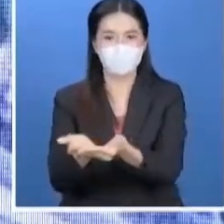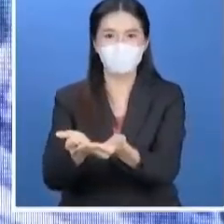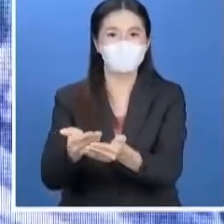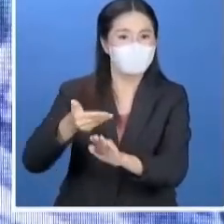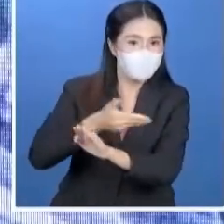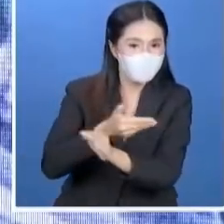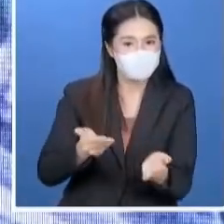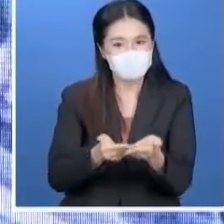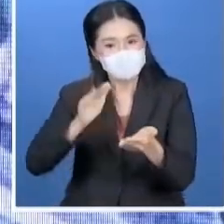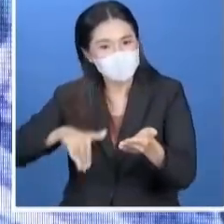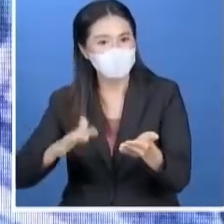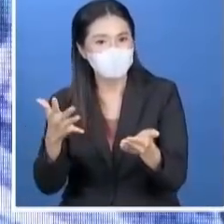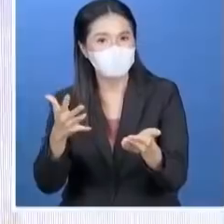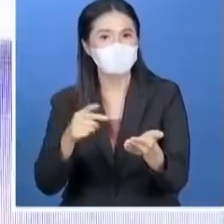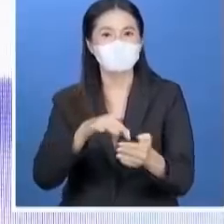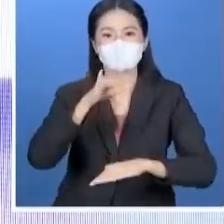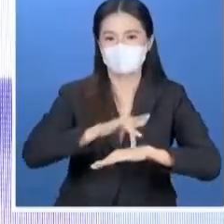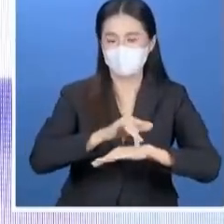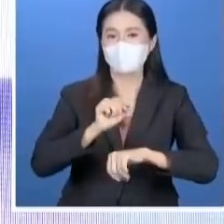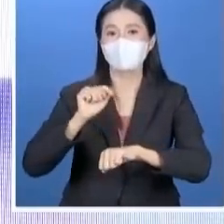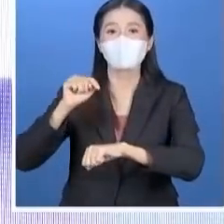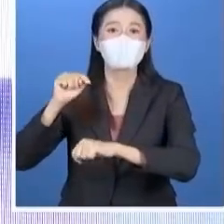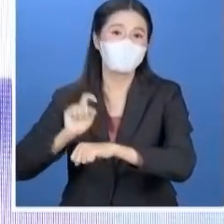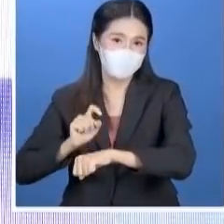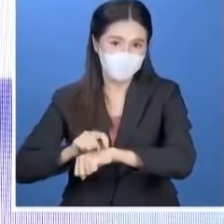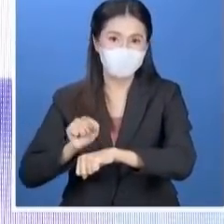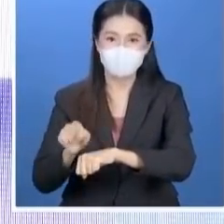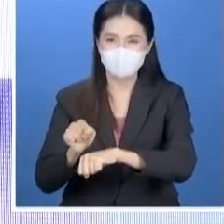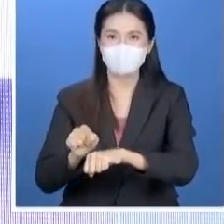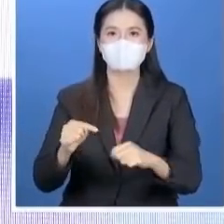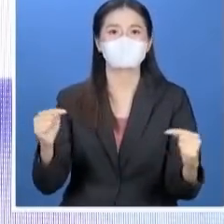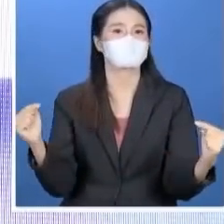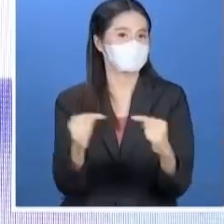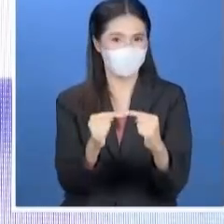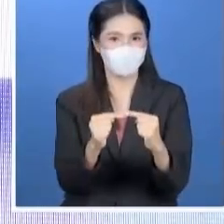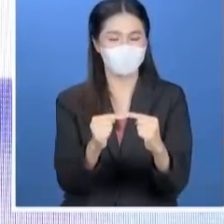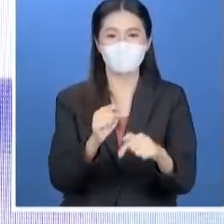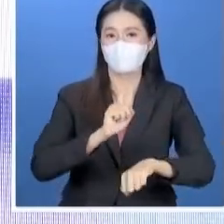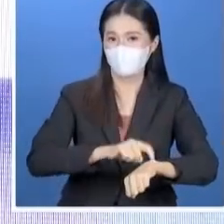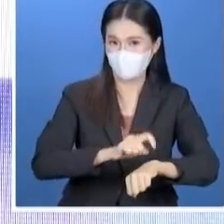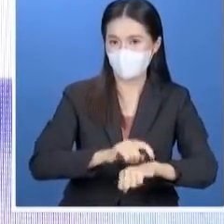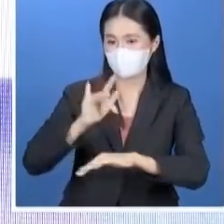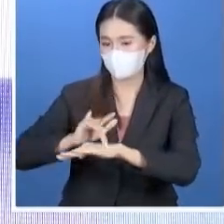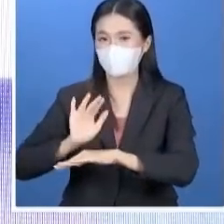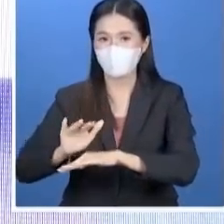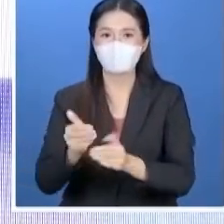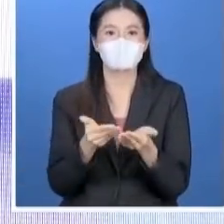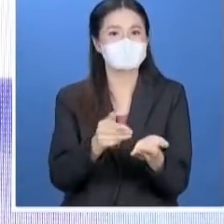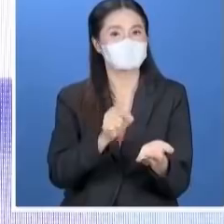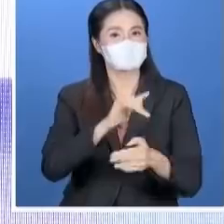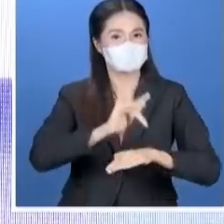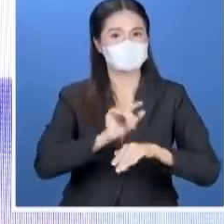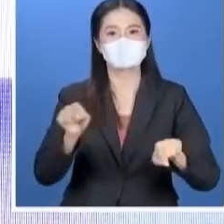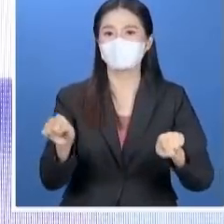าก่อนหรือหลังอีกและจุดพิกัดกับเวลาที่ถ่ายภาพนี้ยังตรงกับจุดพิกัดและเวลาของ GPS เรือ